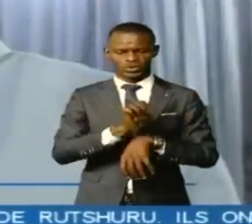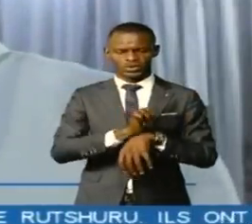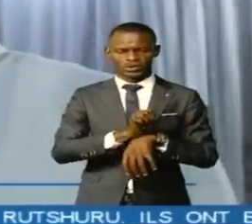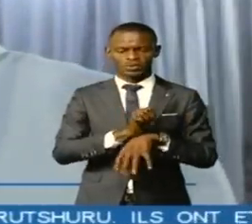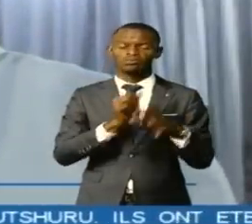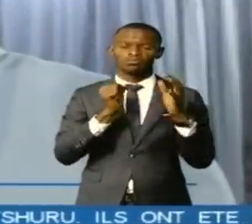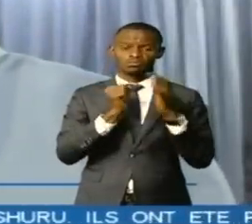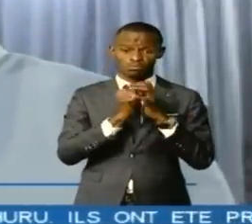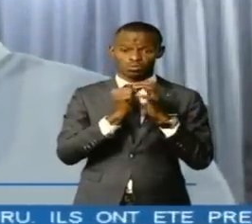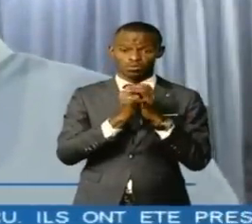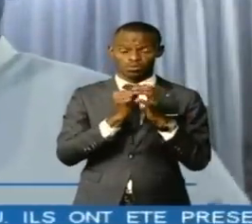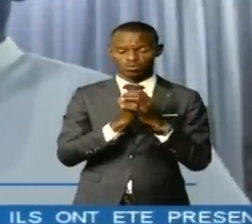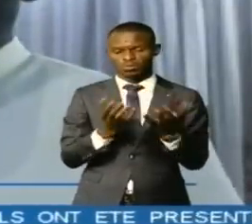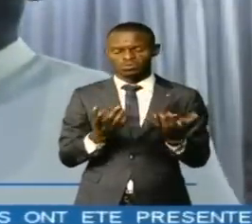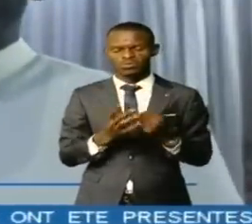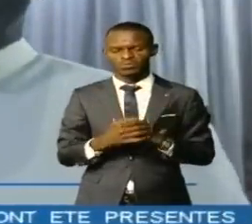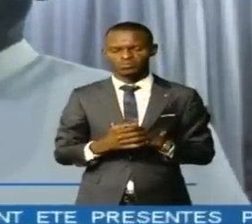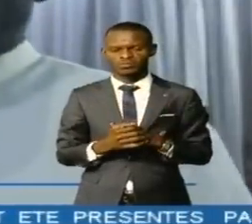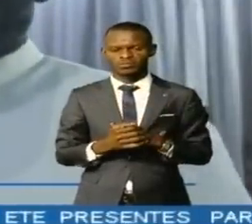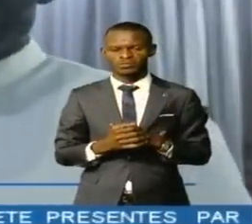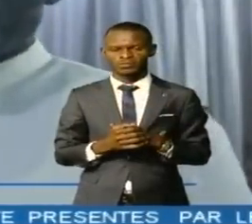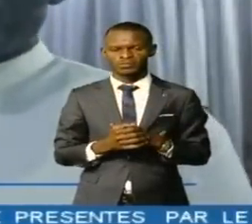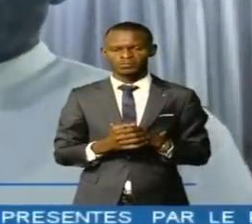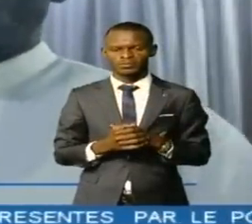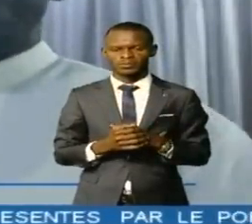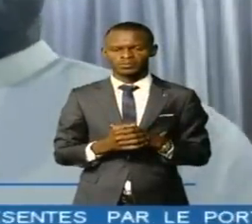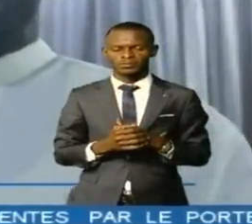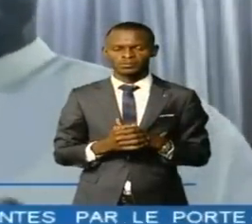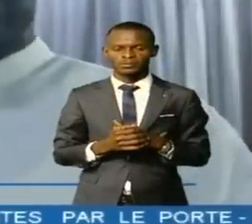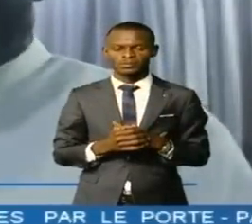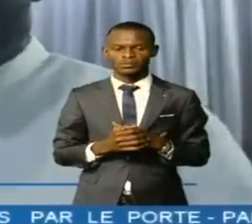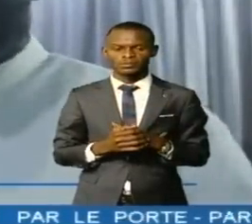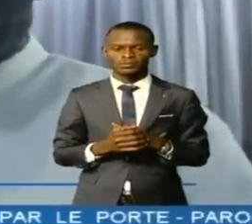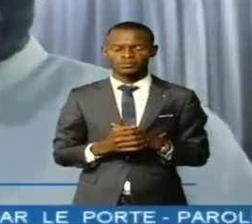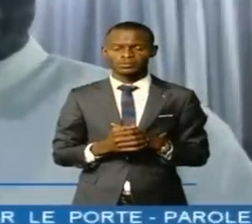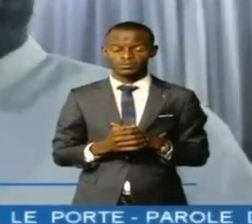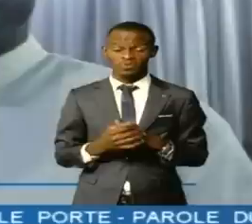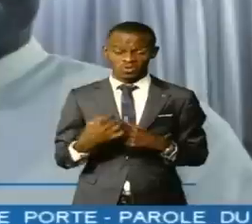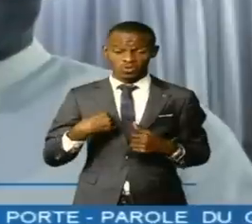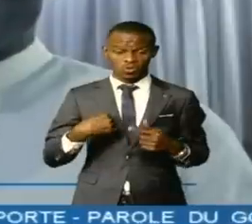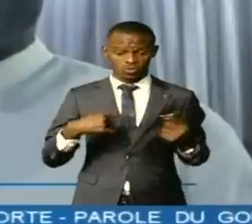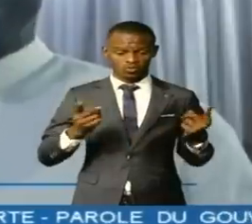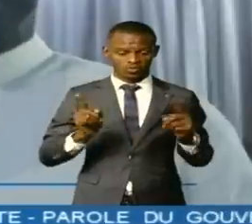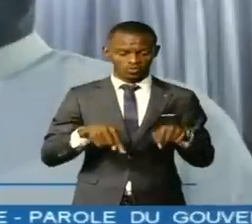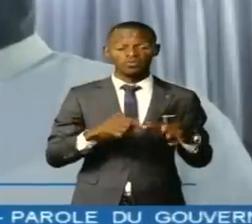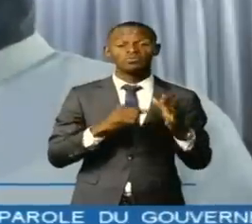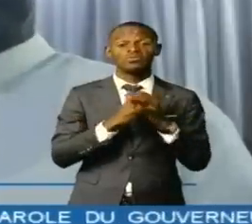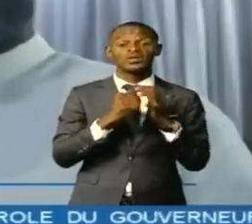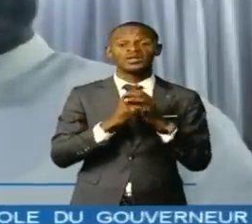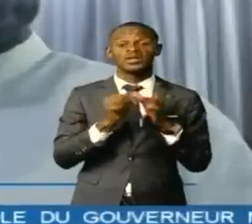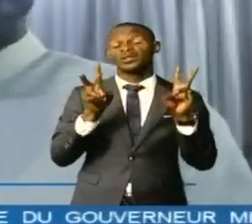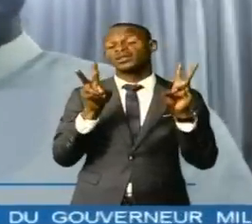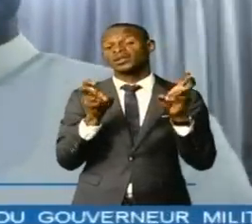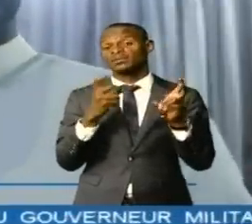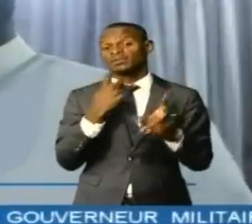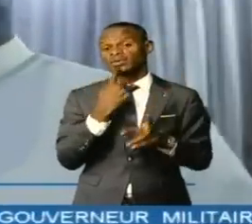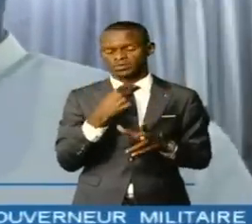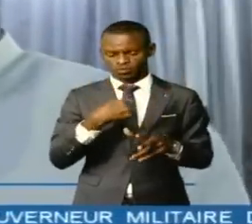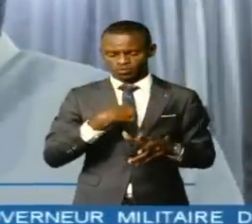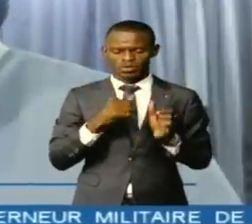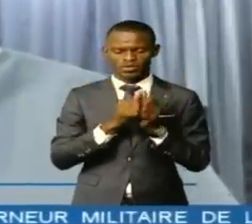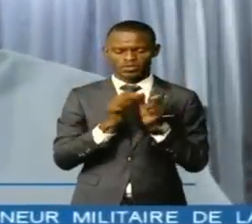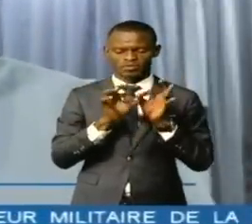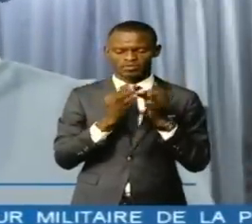protection de Marie, mère du désarmement, avec comme thème, moi et ma famille, nous